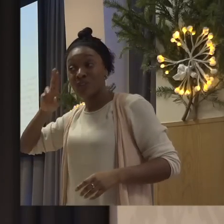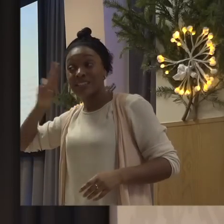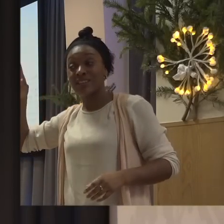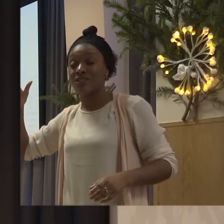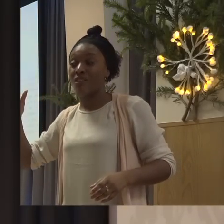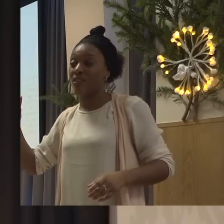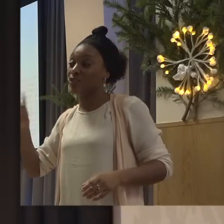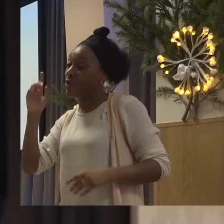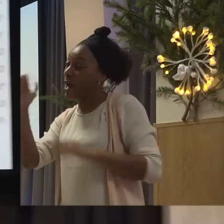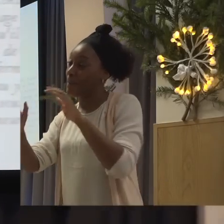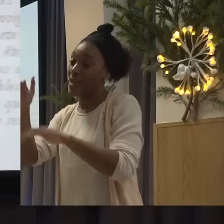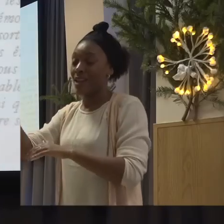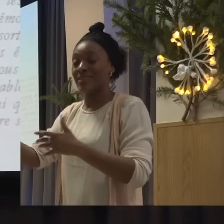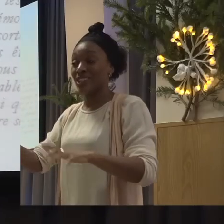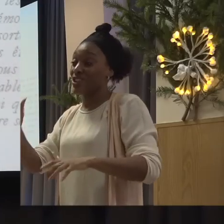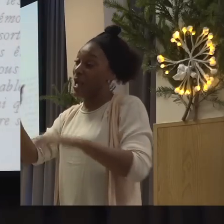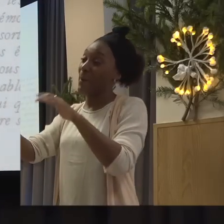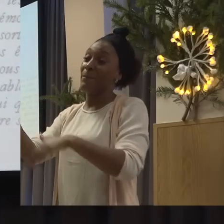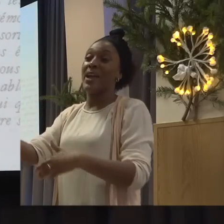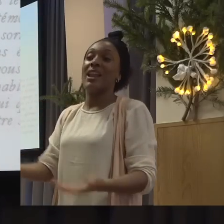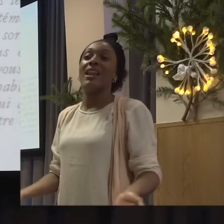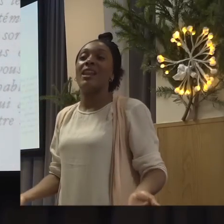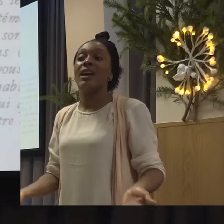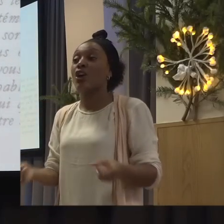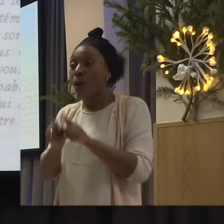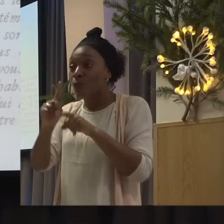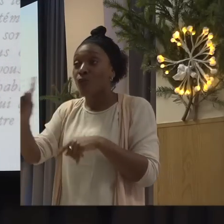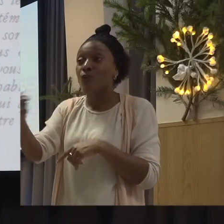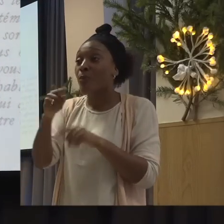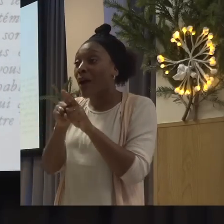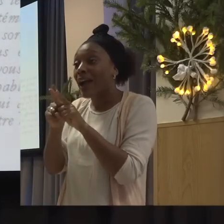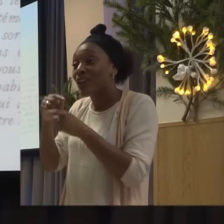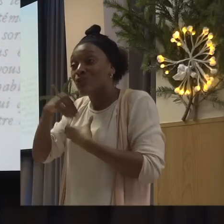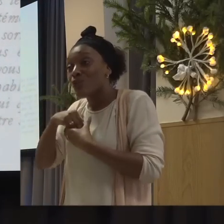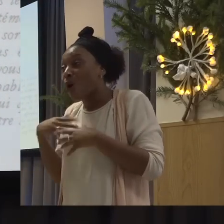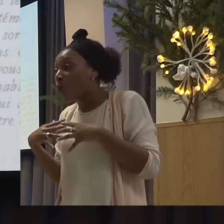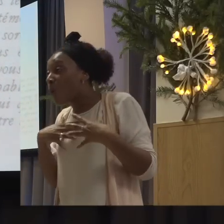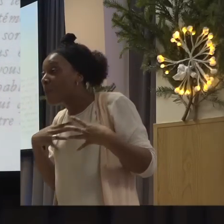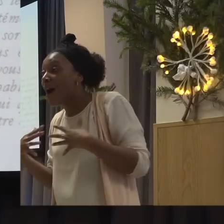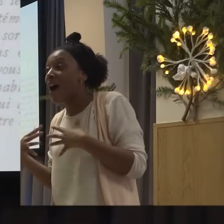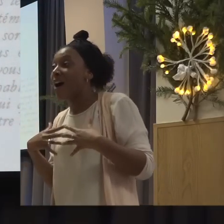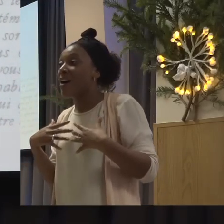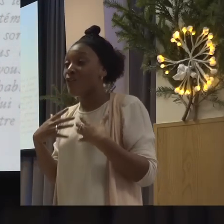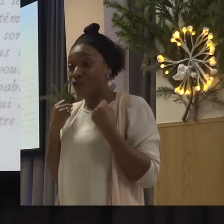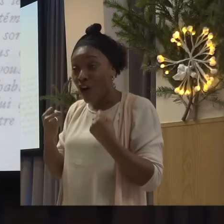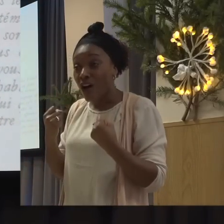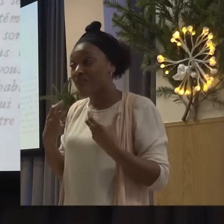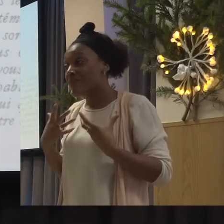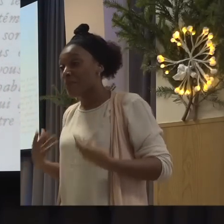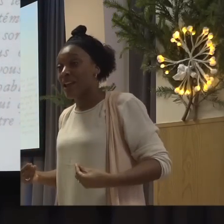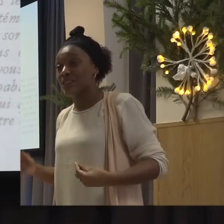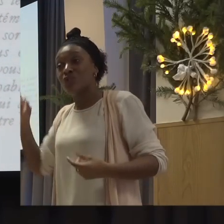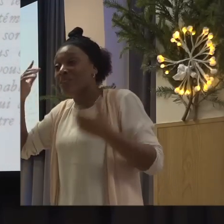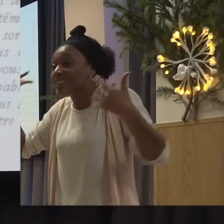a déjà appelé. Tel que vous êtes, avec vos luttes, avec vos forces, avec vos faiblesses, vous êtes